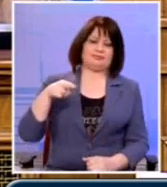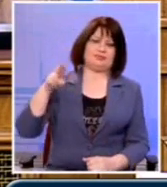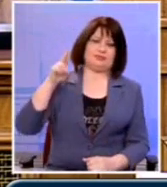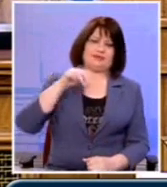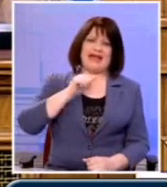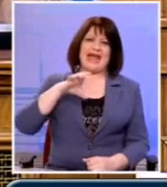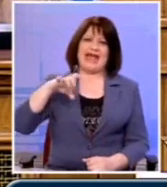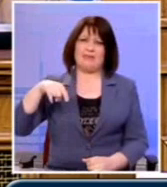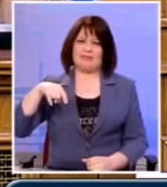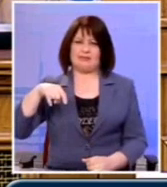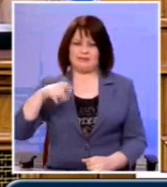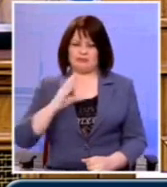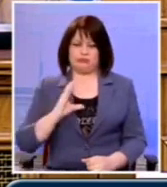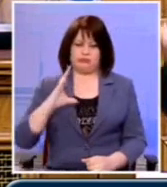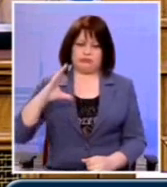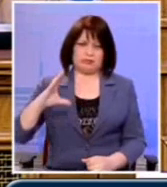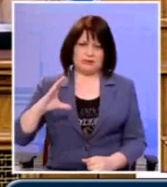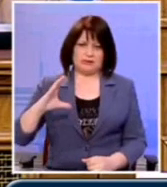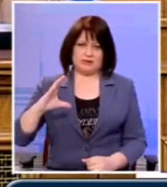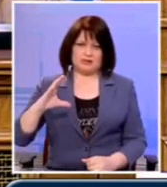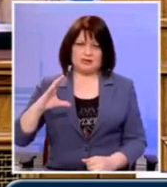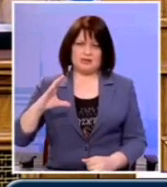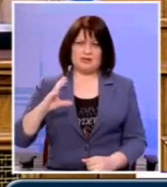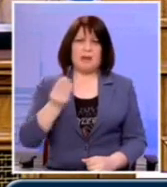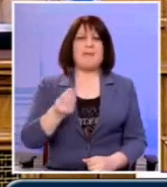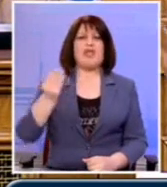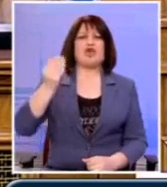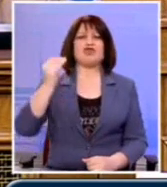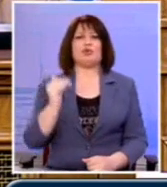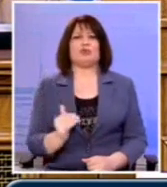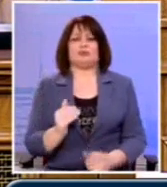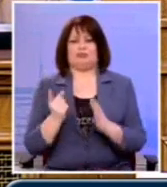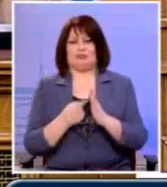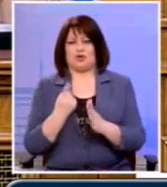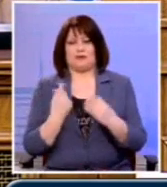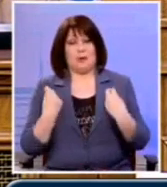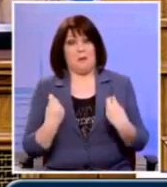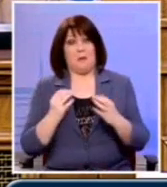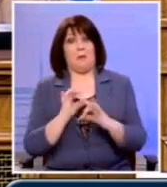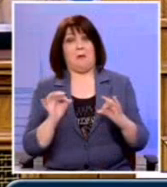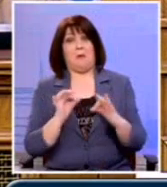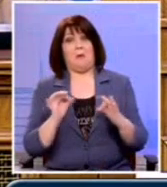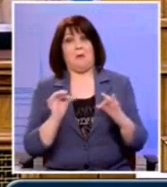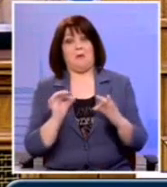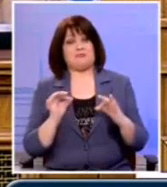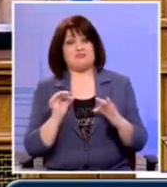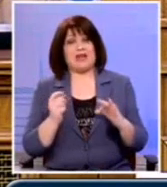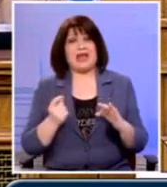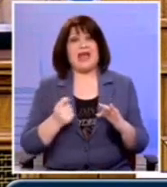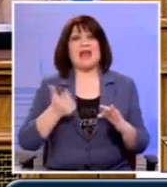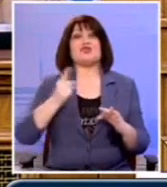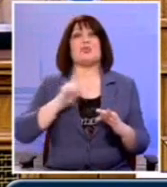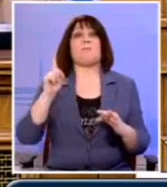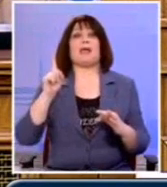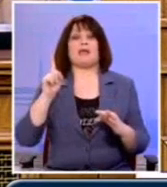ΑΕΠ και παράλληλα πολύ χαμηλό πληθωρισμό. Αυτό είναι ξαναγίνει. Τι ωραία που τα πάμε, το riskless risk δουλεύει. Βρισκόμαστε σε ένα